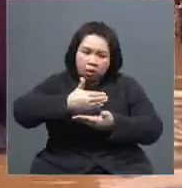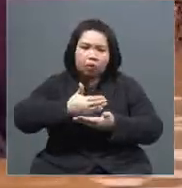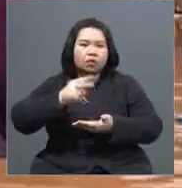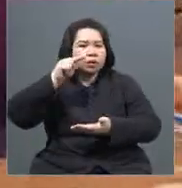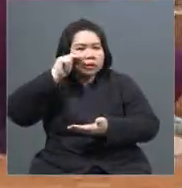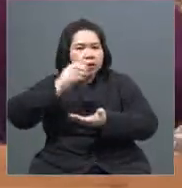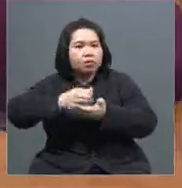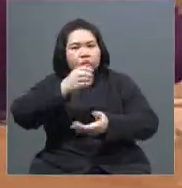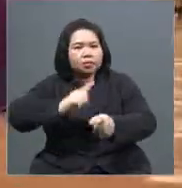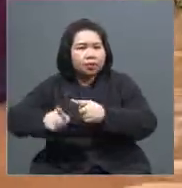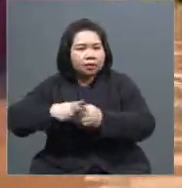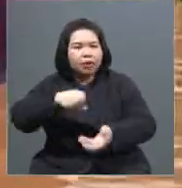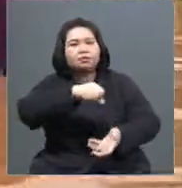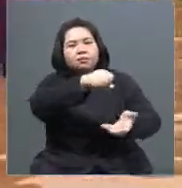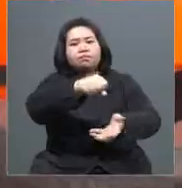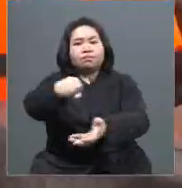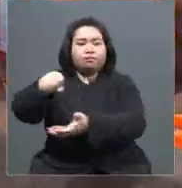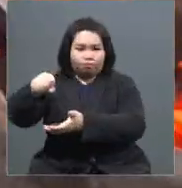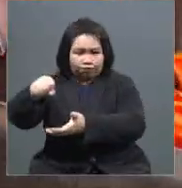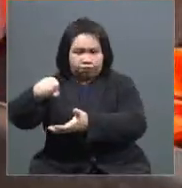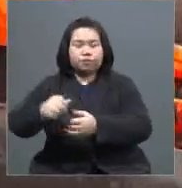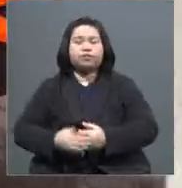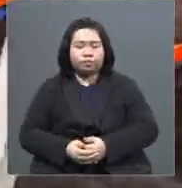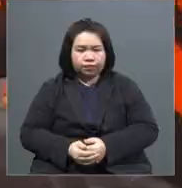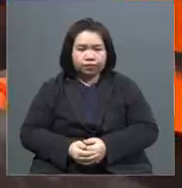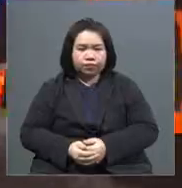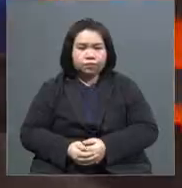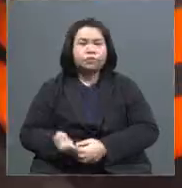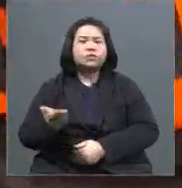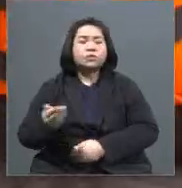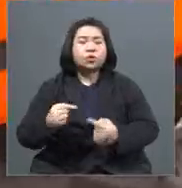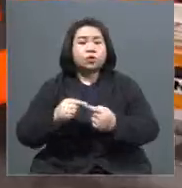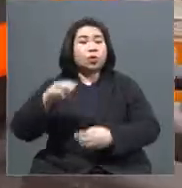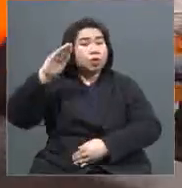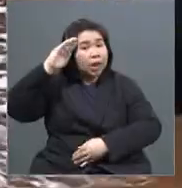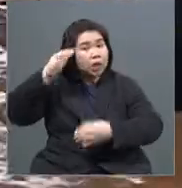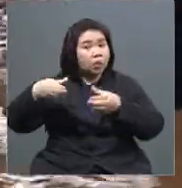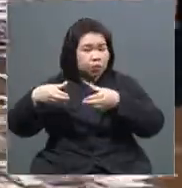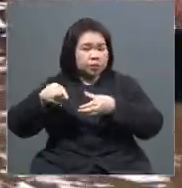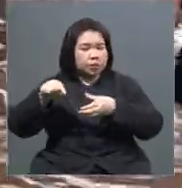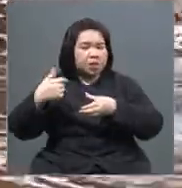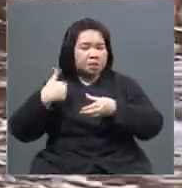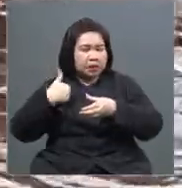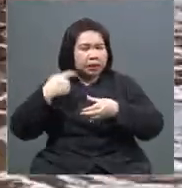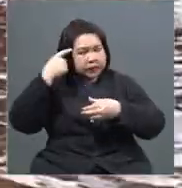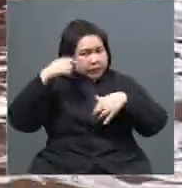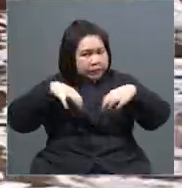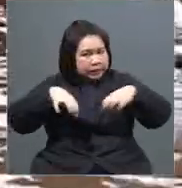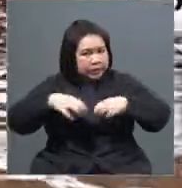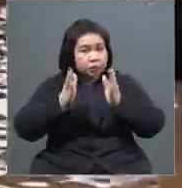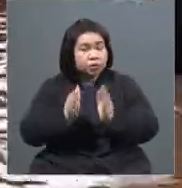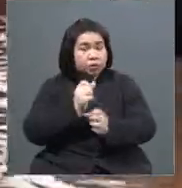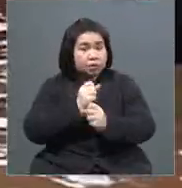ดให้กับประชาชนทางนี้ทางสำนักงานพัฒนาภาค2หน่วยบัญชาการทหารพัฒนา ได้จัดกำลังพลชุดบรรเทาสาธารณภั